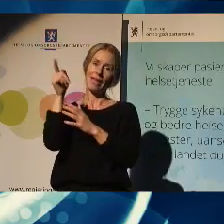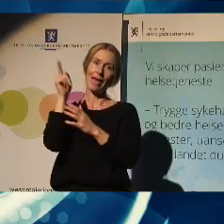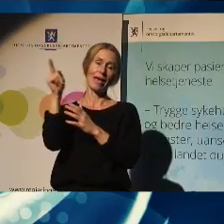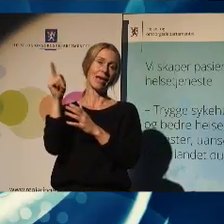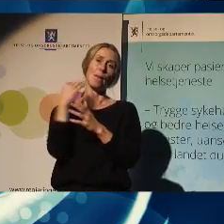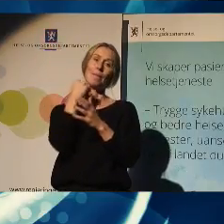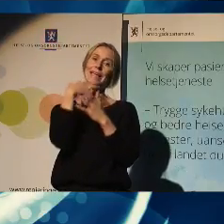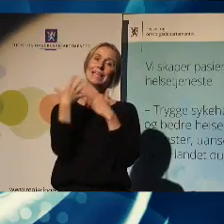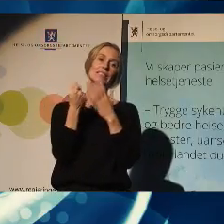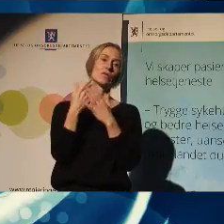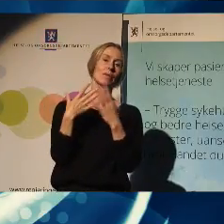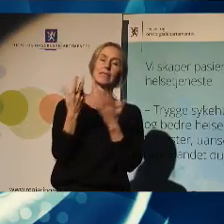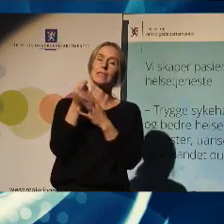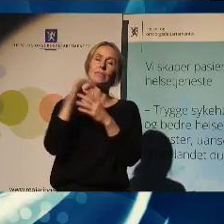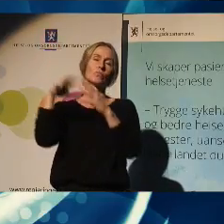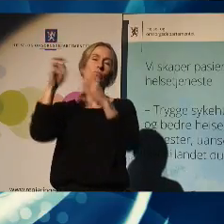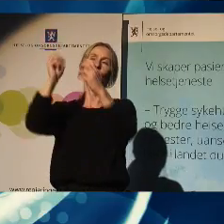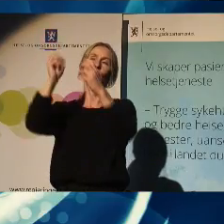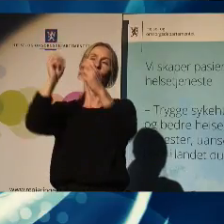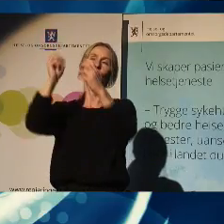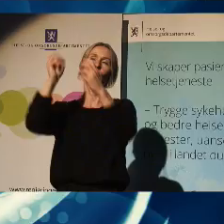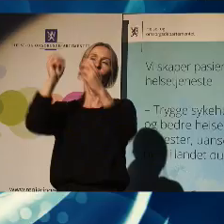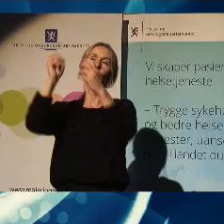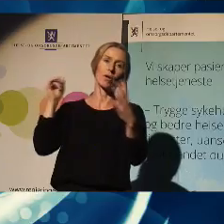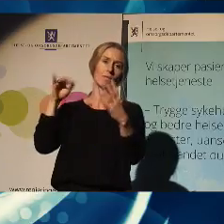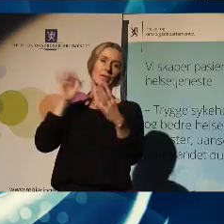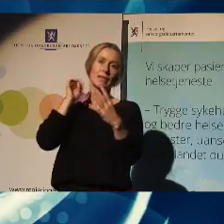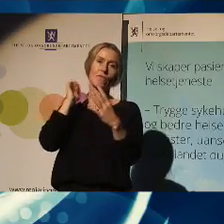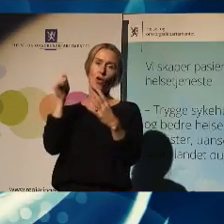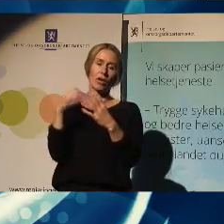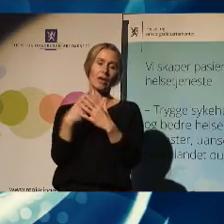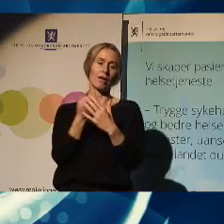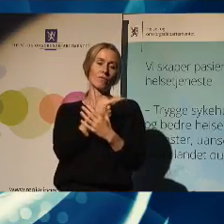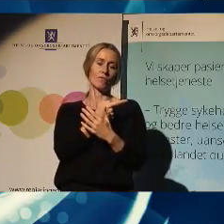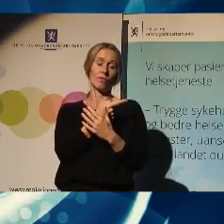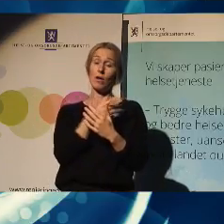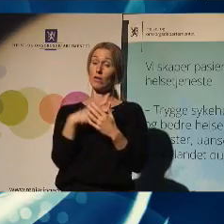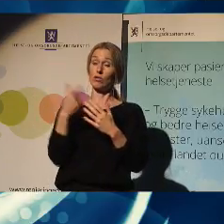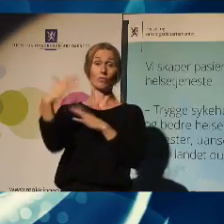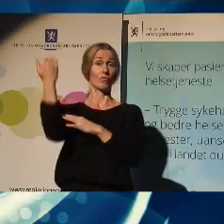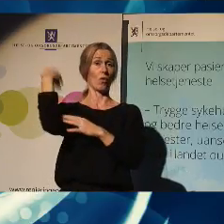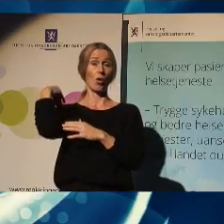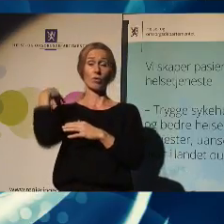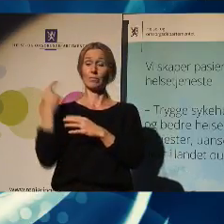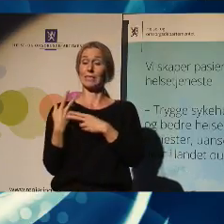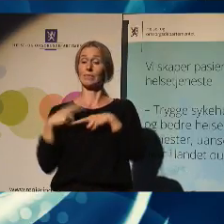blir som et slags Soria Moria, eller sånn som det var for de som reiste fra Norge.